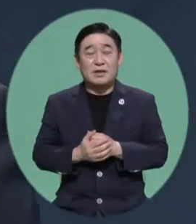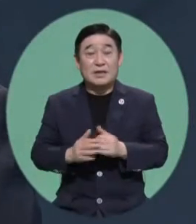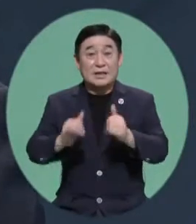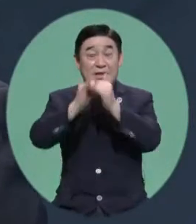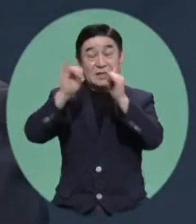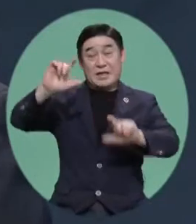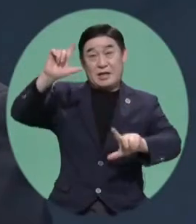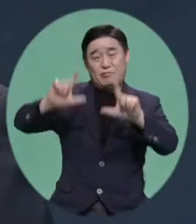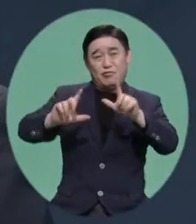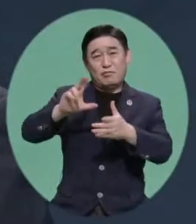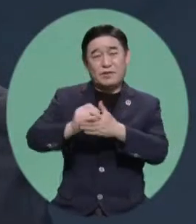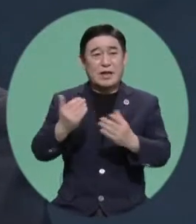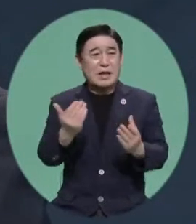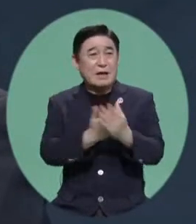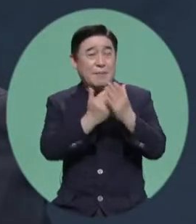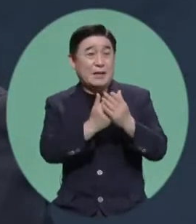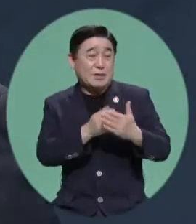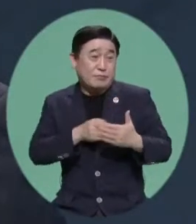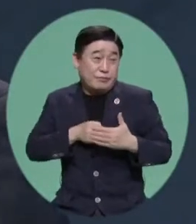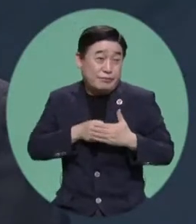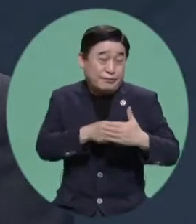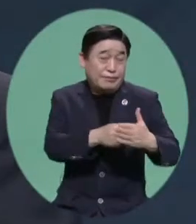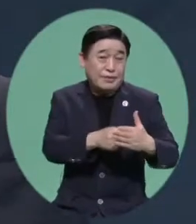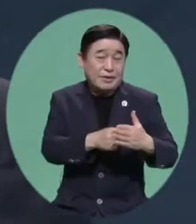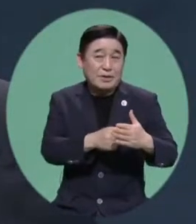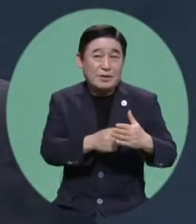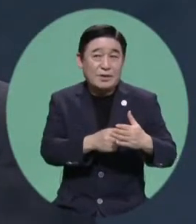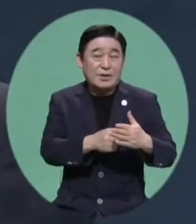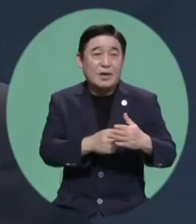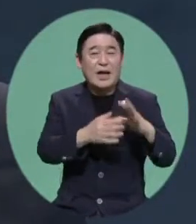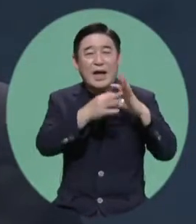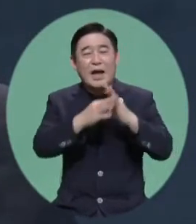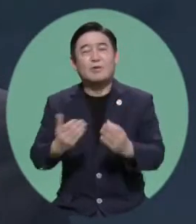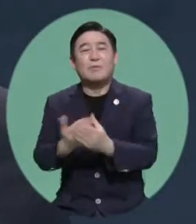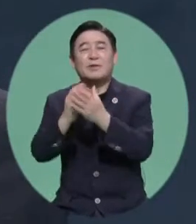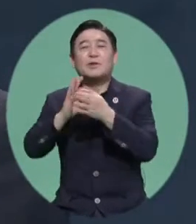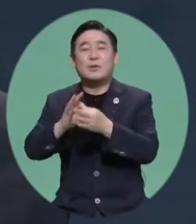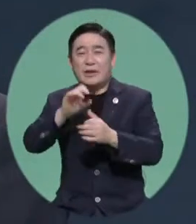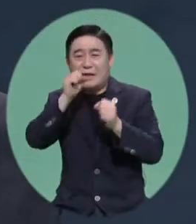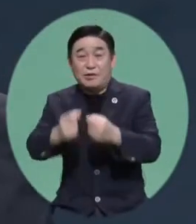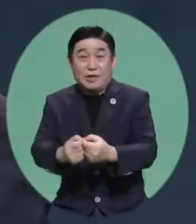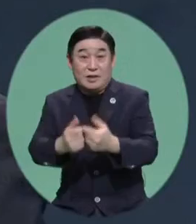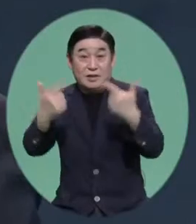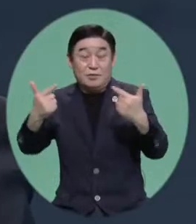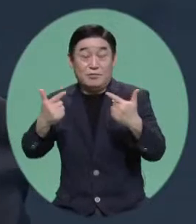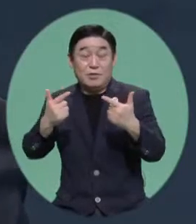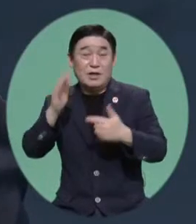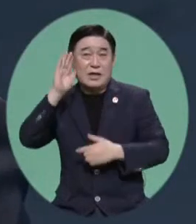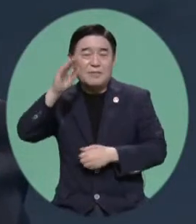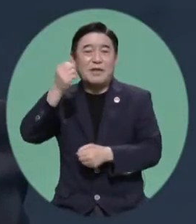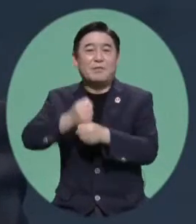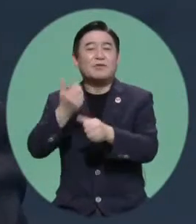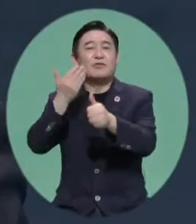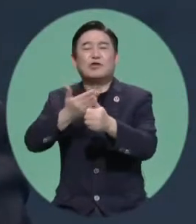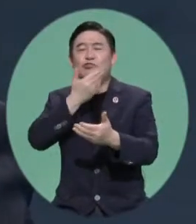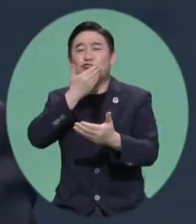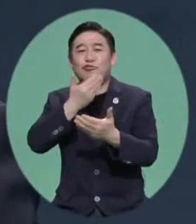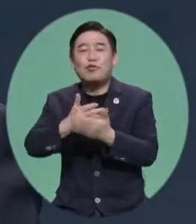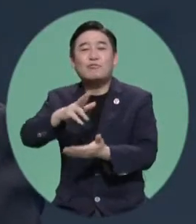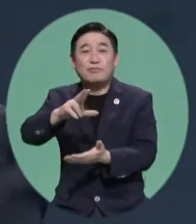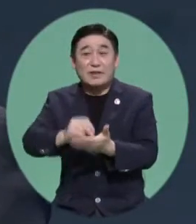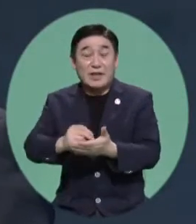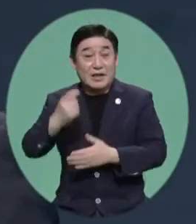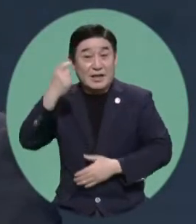즉 성장을 회복하고 지속 성장을 통해서 기회를 늘리는 것 미래가 있게 만드는 것이 가장 핵심적인